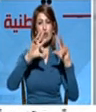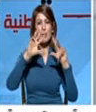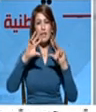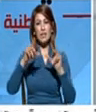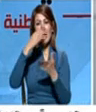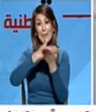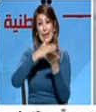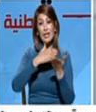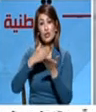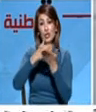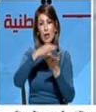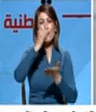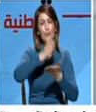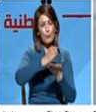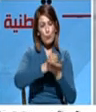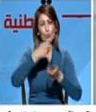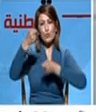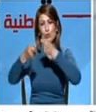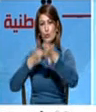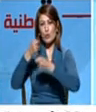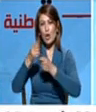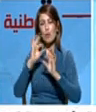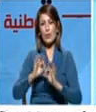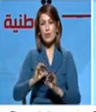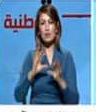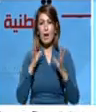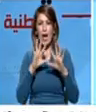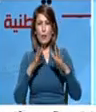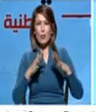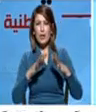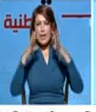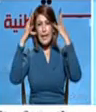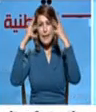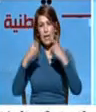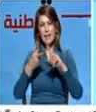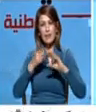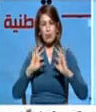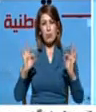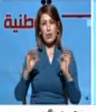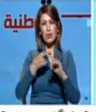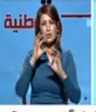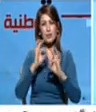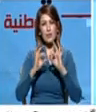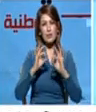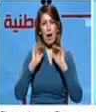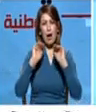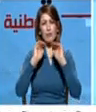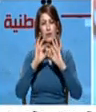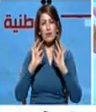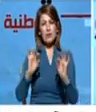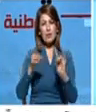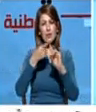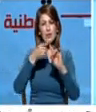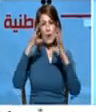استخلاصه عن طريق مكاتب البريد تقريبا يعني عدد الجميل لحوالي قديش تم استخلاص معناها العدد اللي تم استغلال